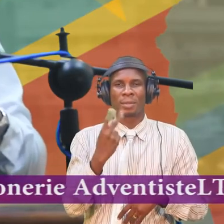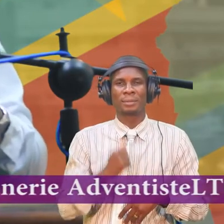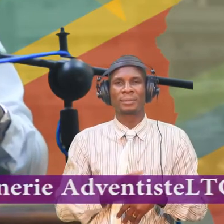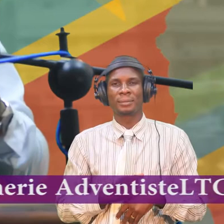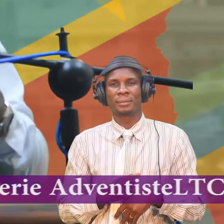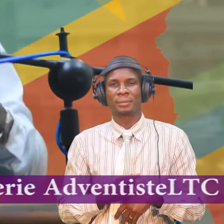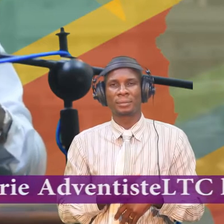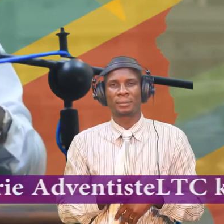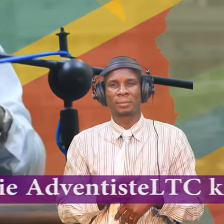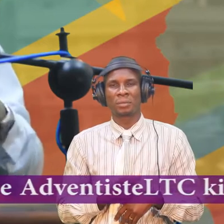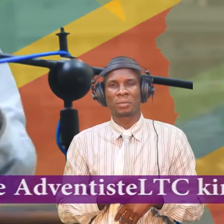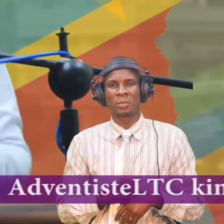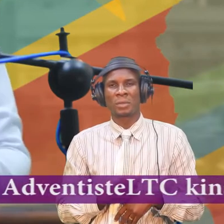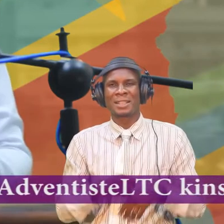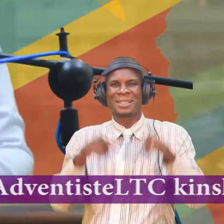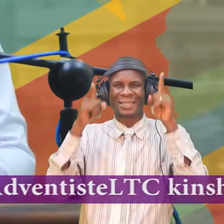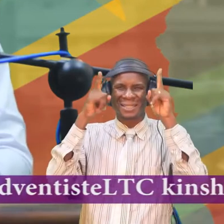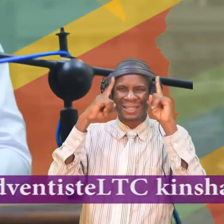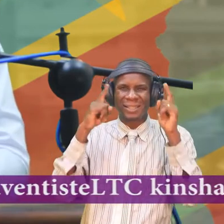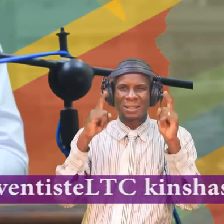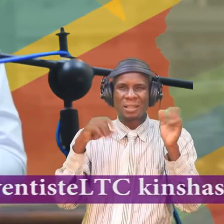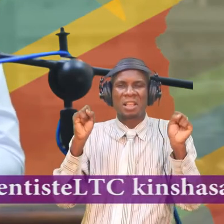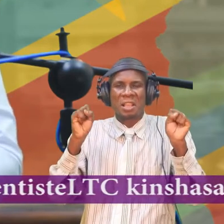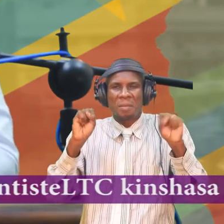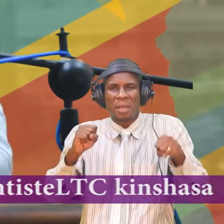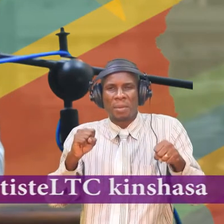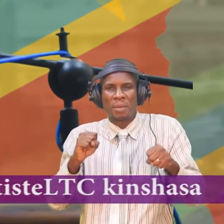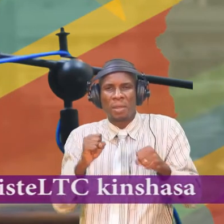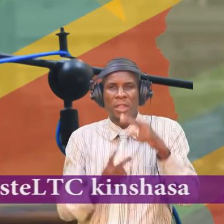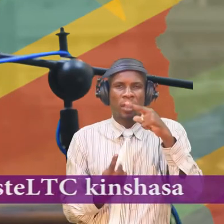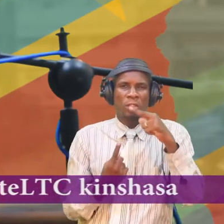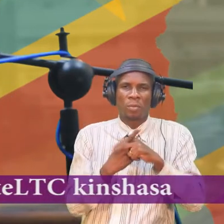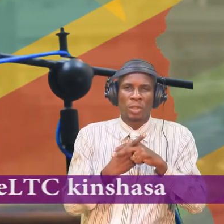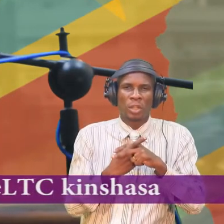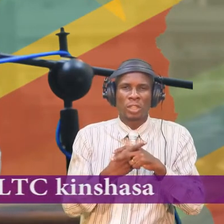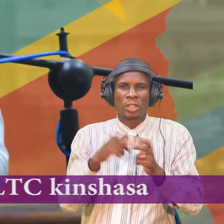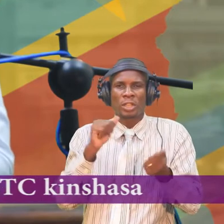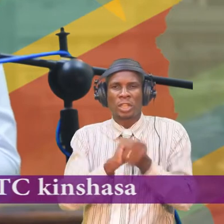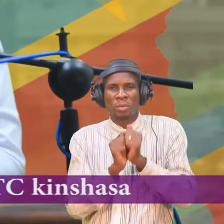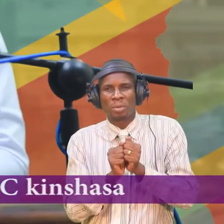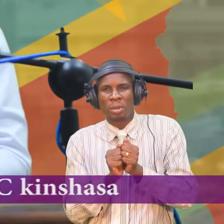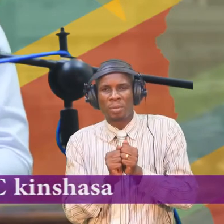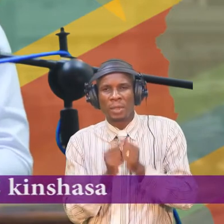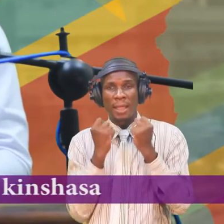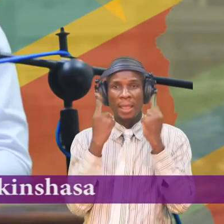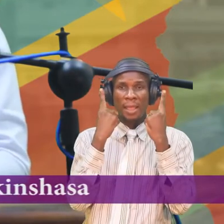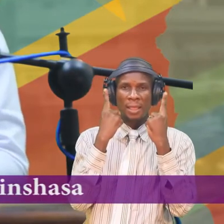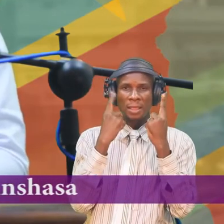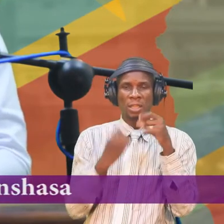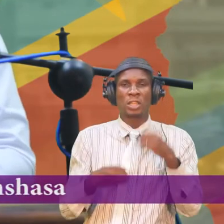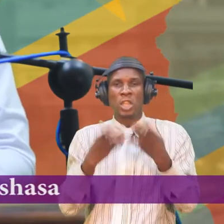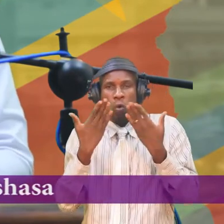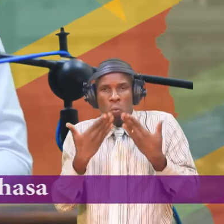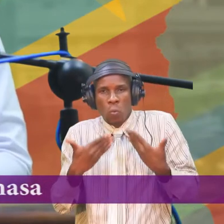ibilisi atamwasi. Swali la pili: je, shetani ana uwezo wa kufanya miujiza? Il le reçoit